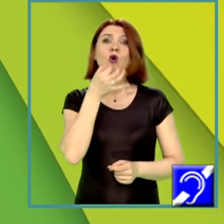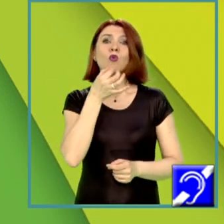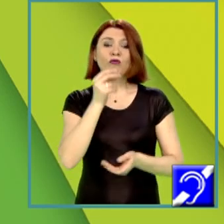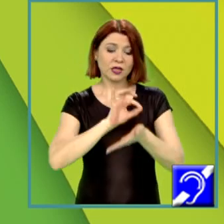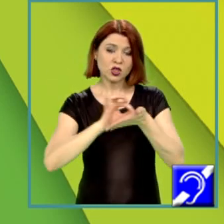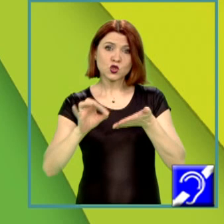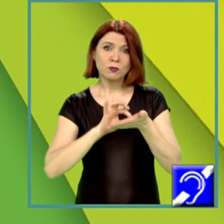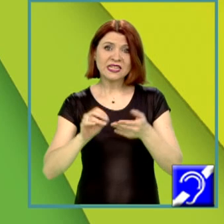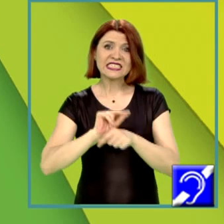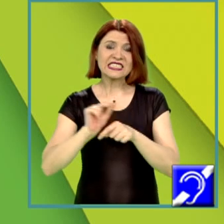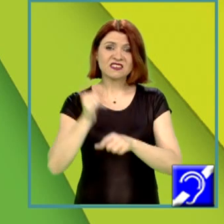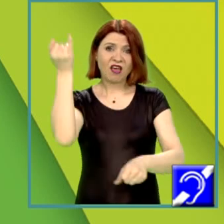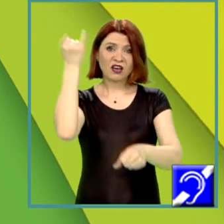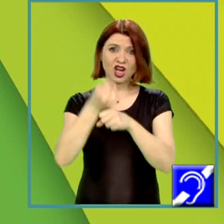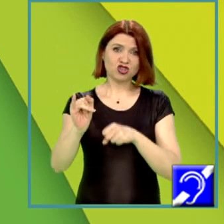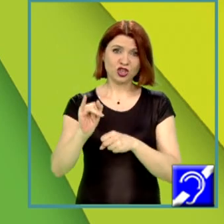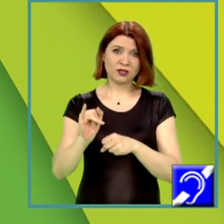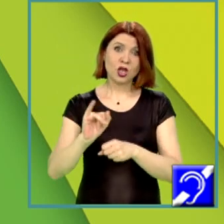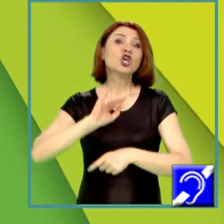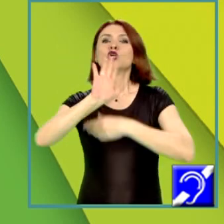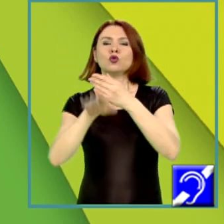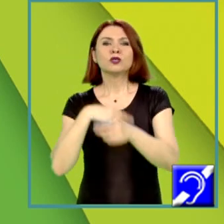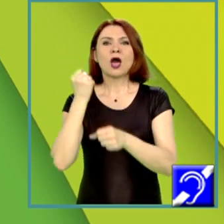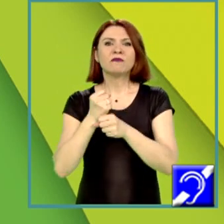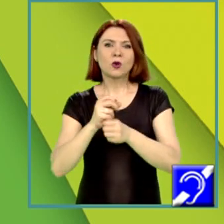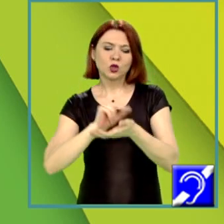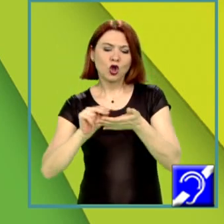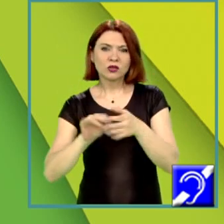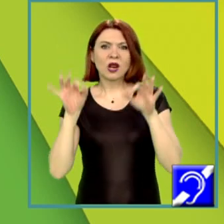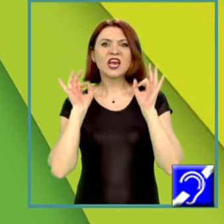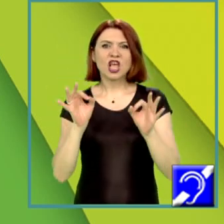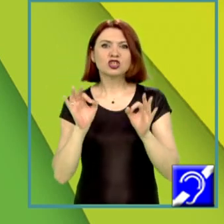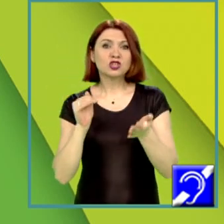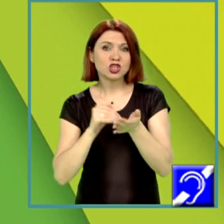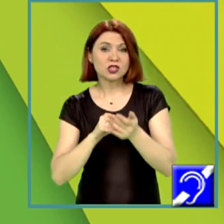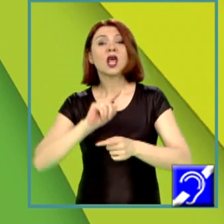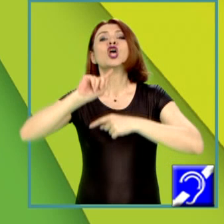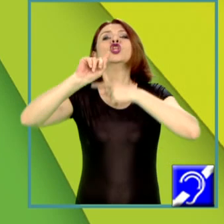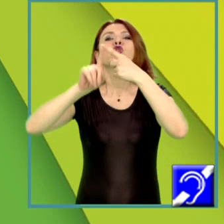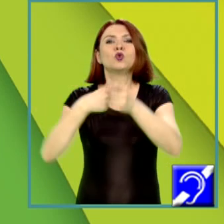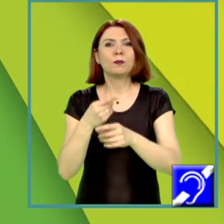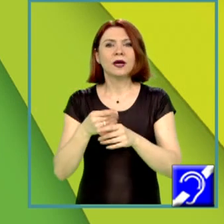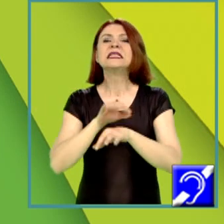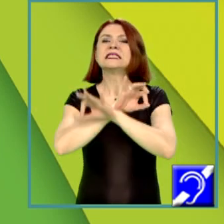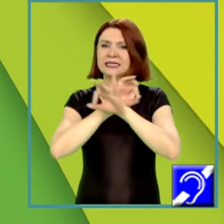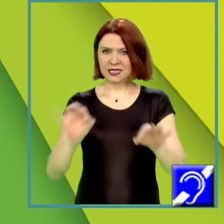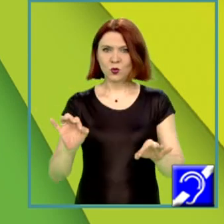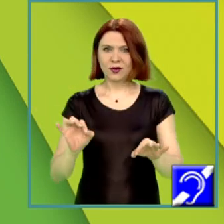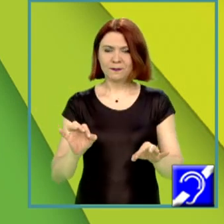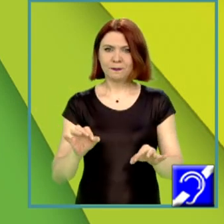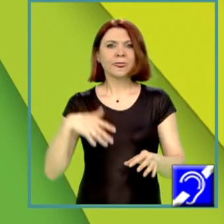subliniate sunt scrise greșit și după ce am făcut corecturile necesare abia atunci voi fi sigură că